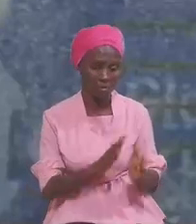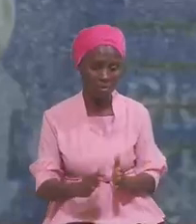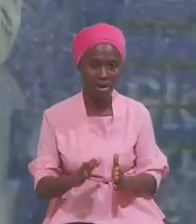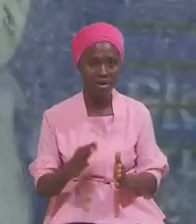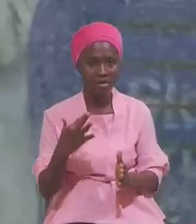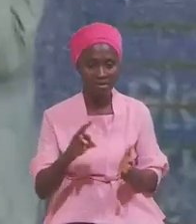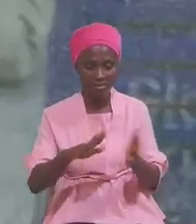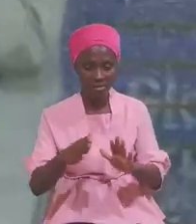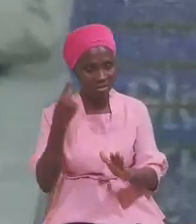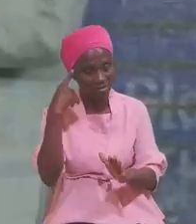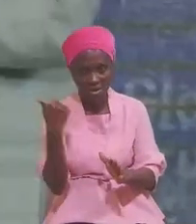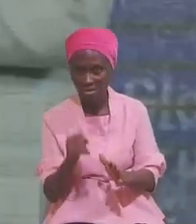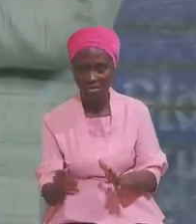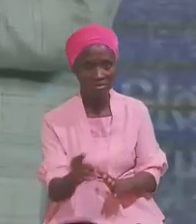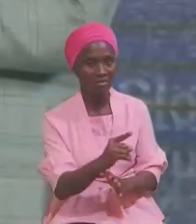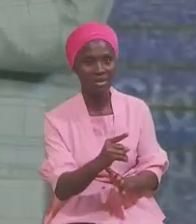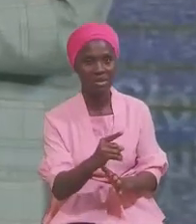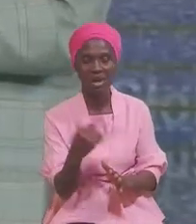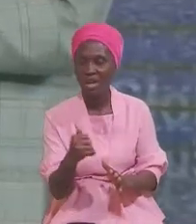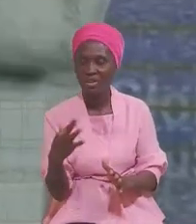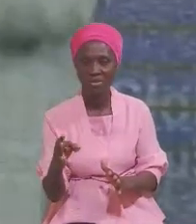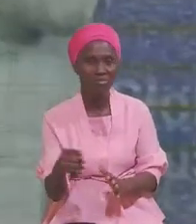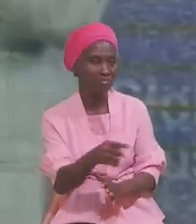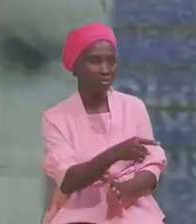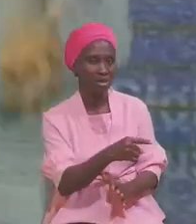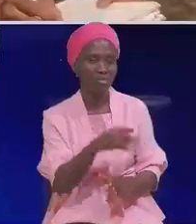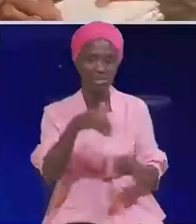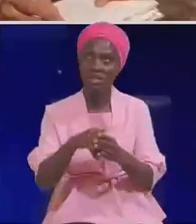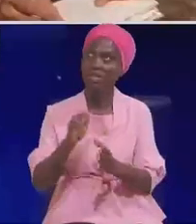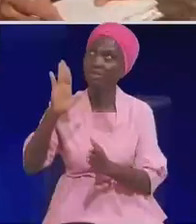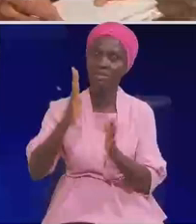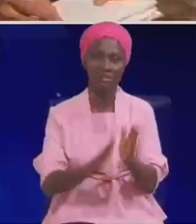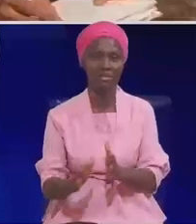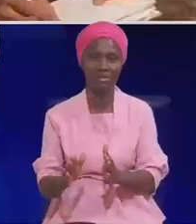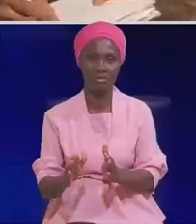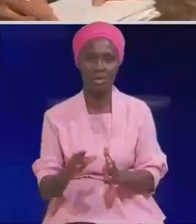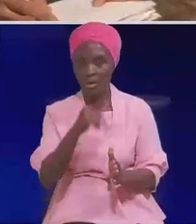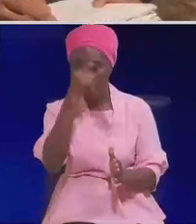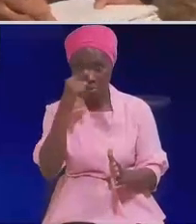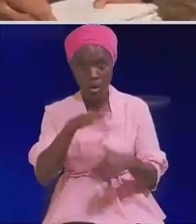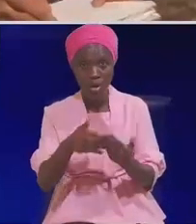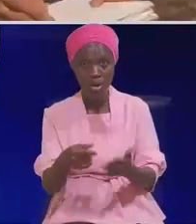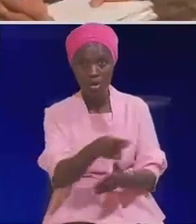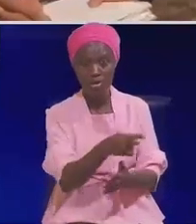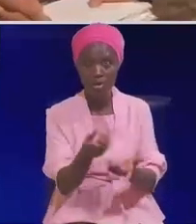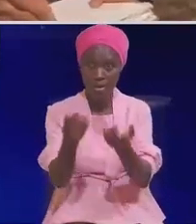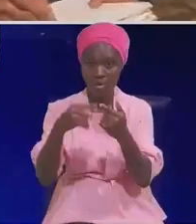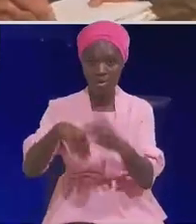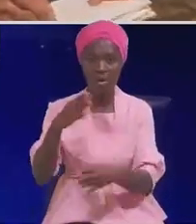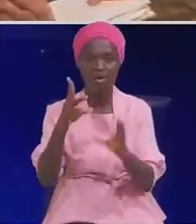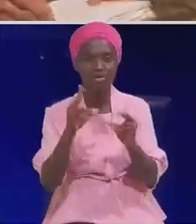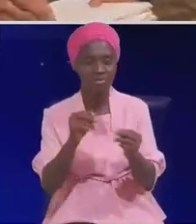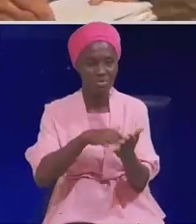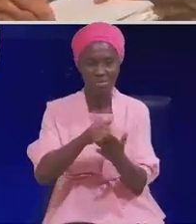Dieu n'avait pas la mort pour aucun d'eux parce que tous étaient sortis et n'avaient pas de faiblesse.